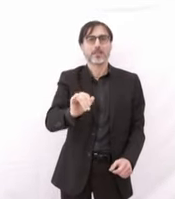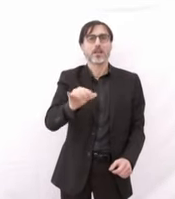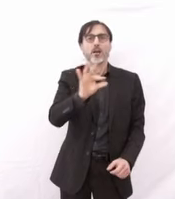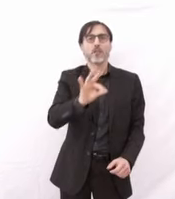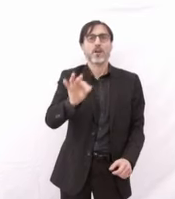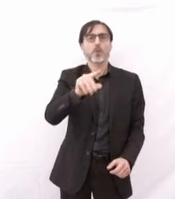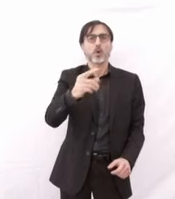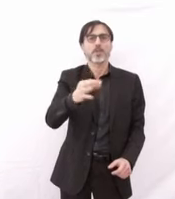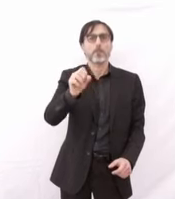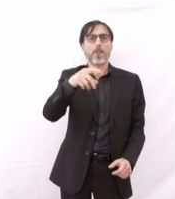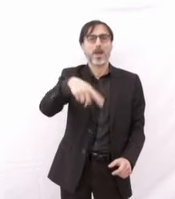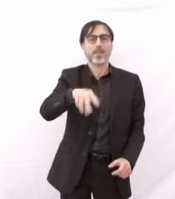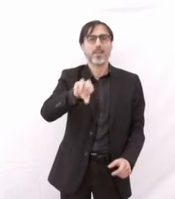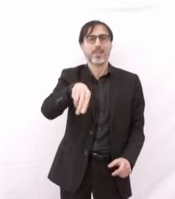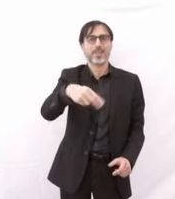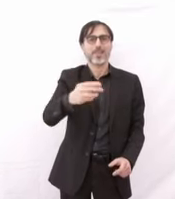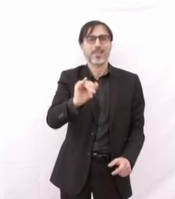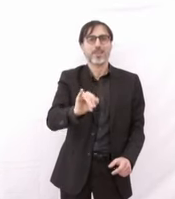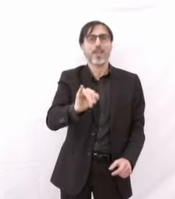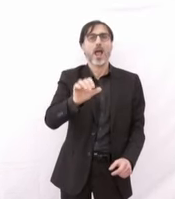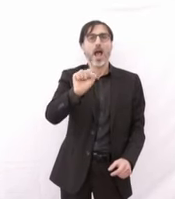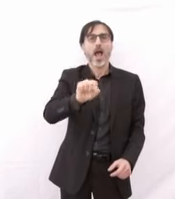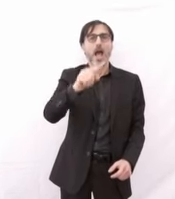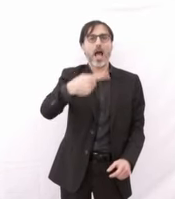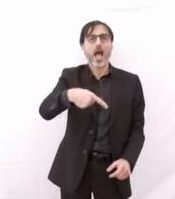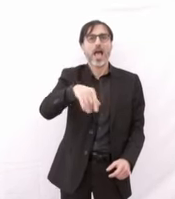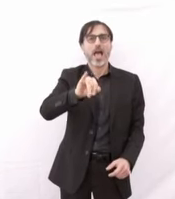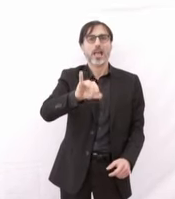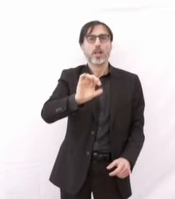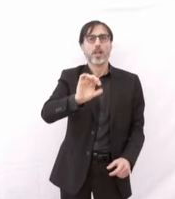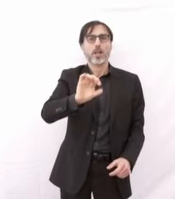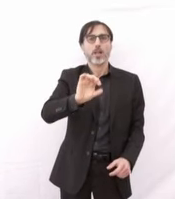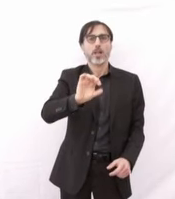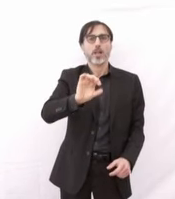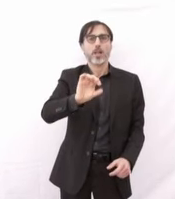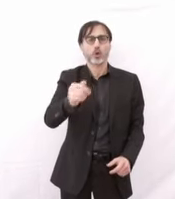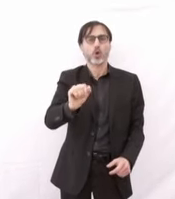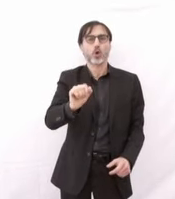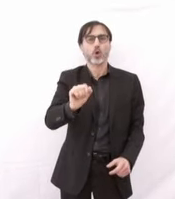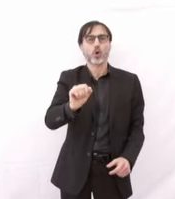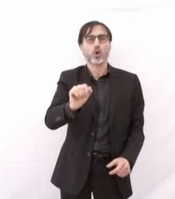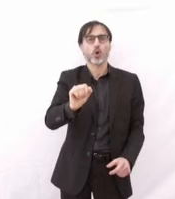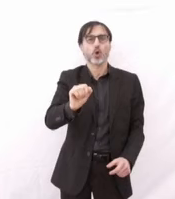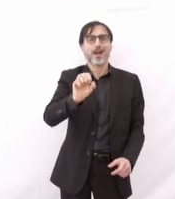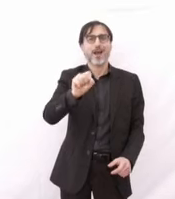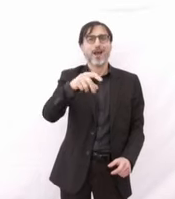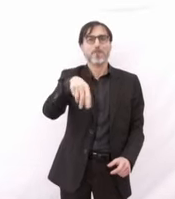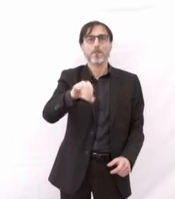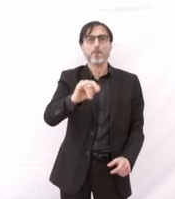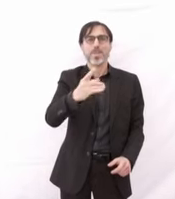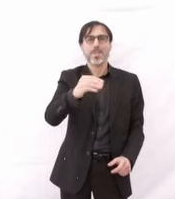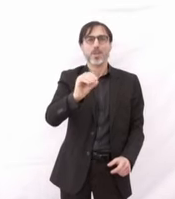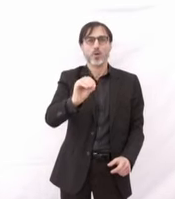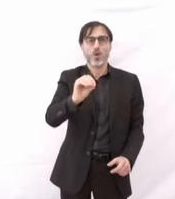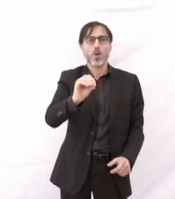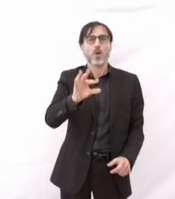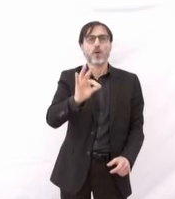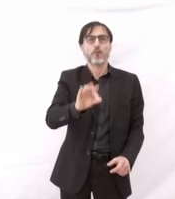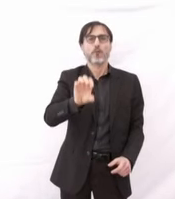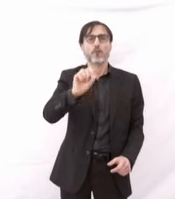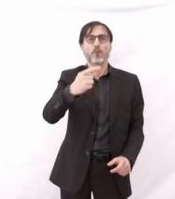Pandi, Giuseppe Agliotto, Antonio Rampino, Silvana